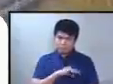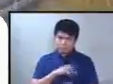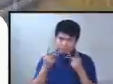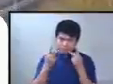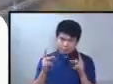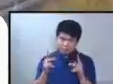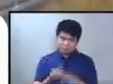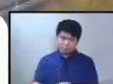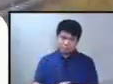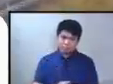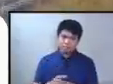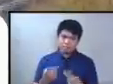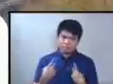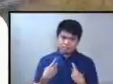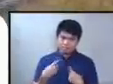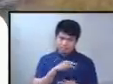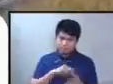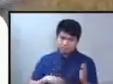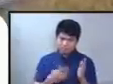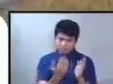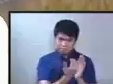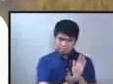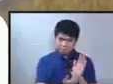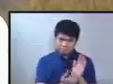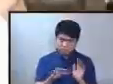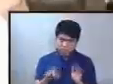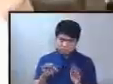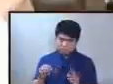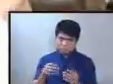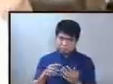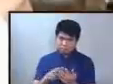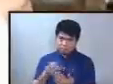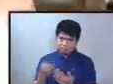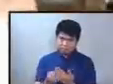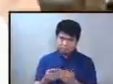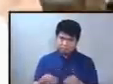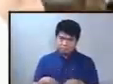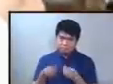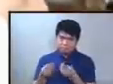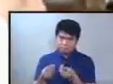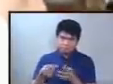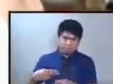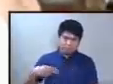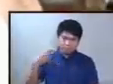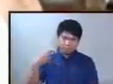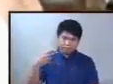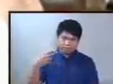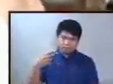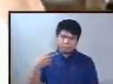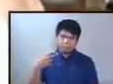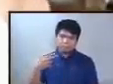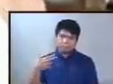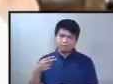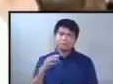publiko. May master list kami, pinili talaga namin yung mga projects na makakapagbigay ng mataas na rate of